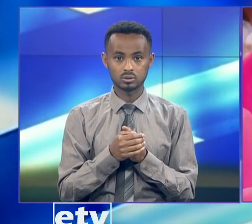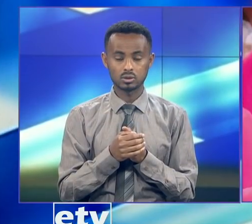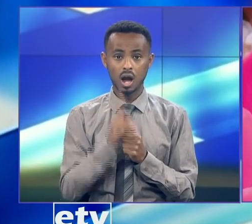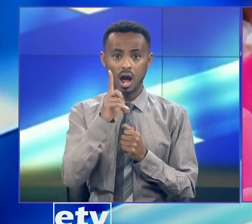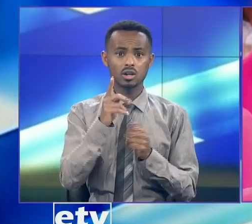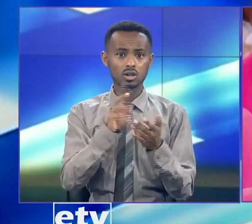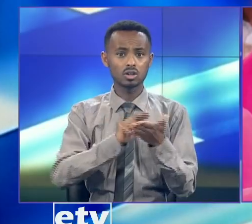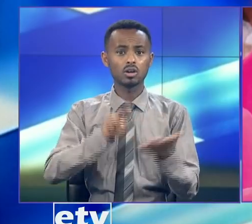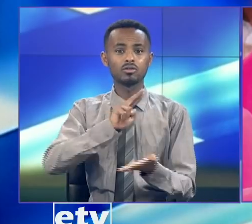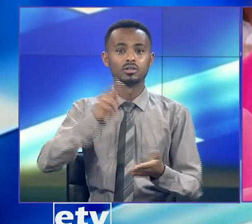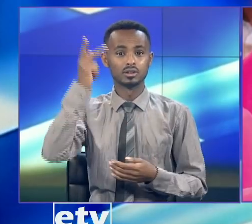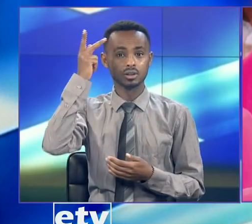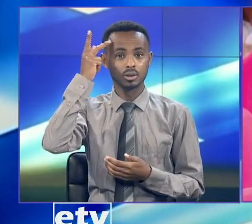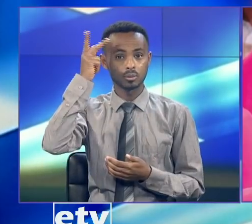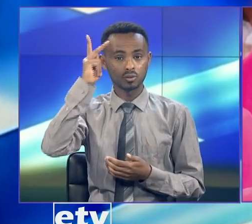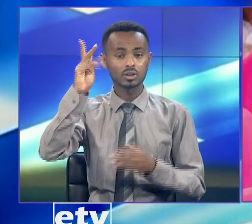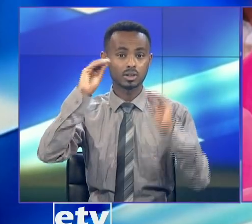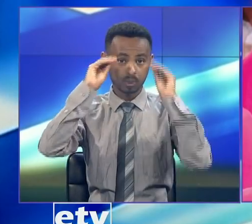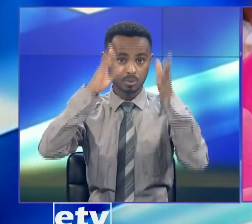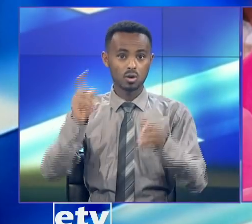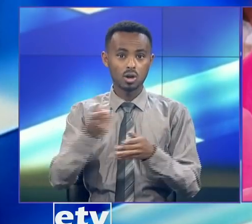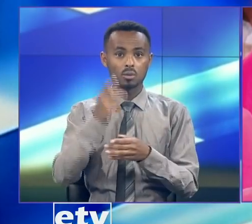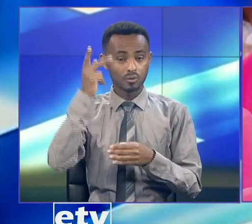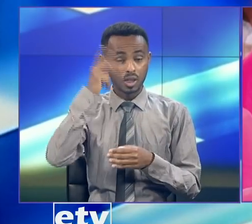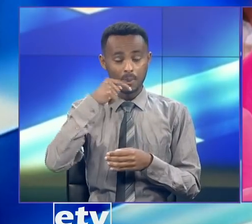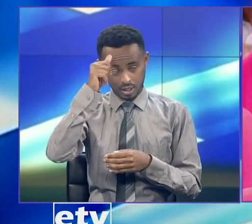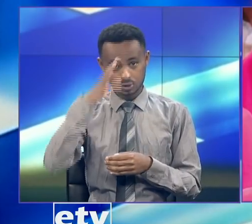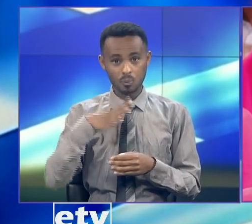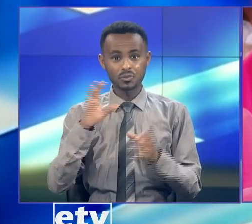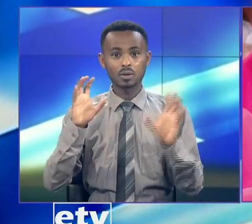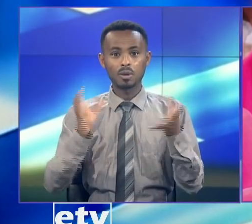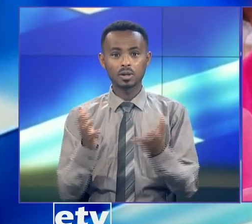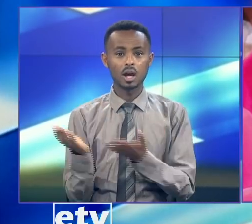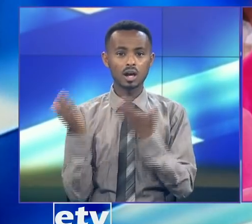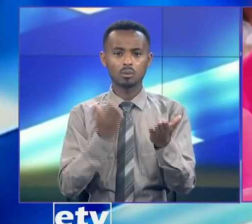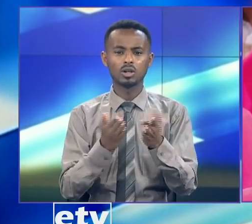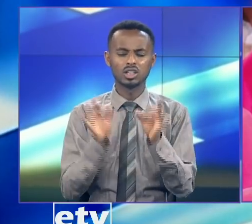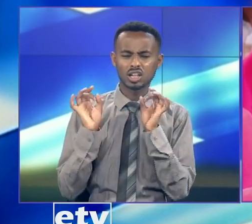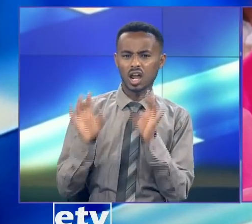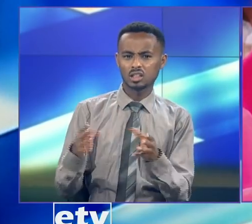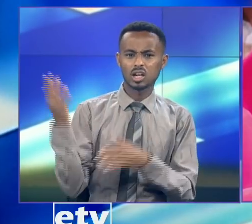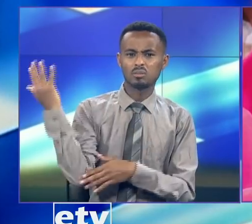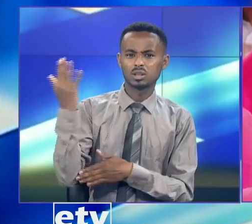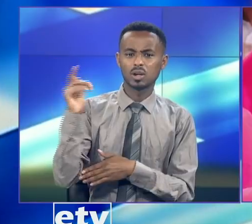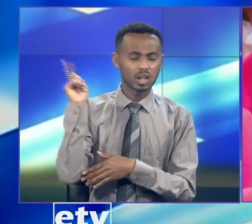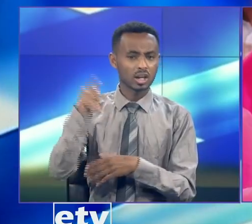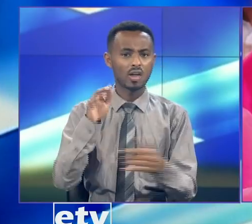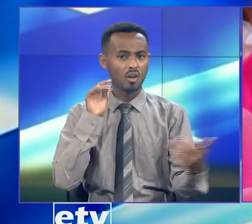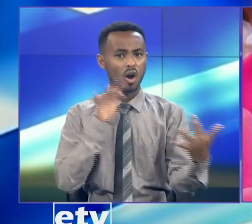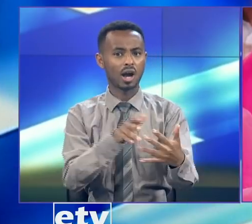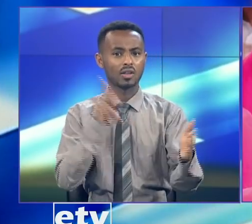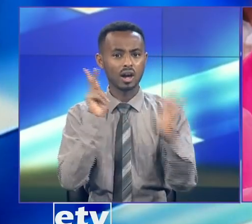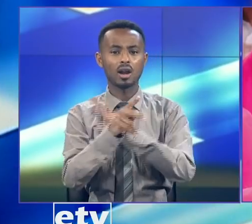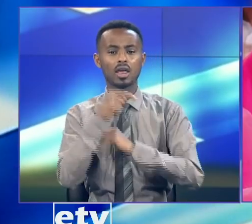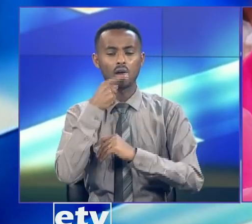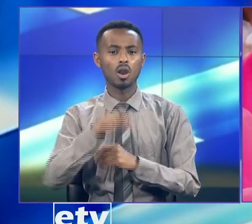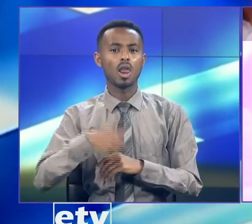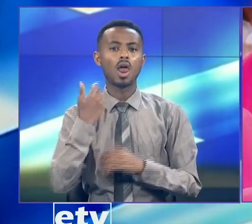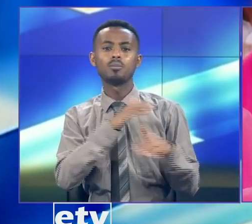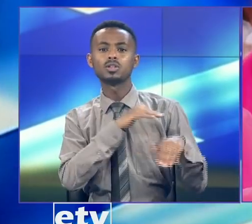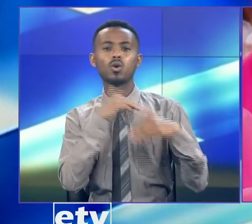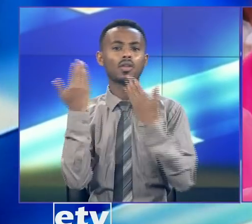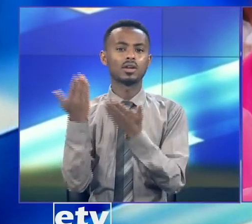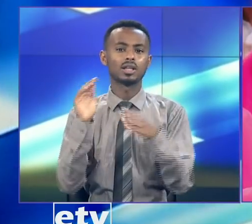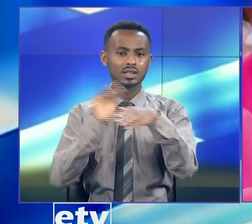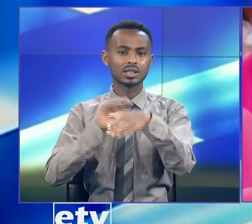አንድ የዩኒቨርሲቲ መምህር የሆነም ፕሮፌሰር የተባለ ሰው በሚዲያ ቀርቦ ጥላቻን መስበክ ሄድና ተዋጋ ተጋደል ይያሉም ለሌላ